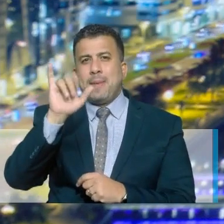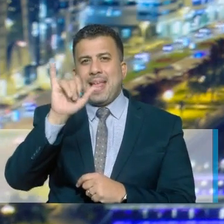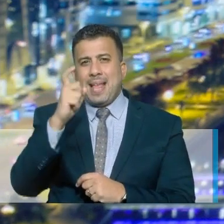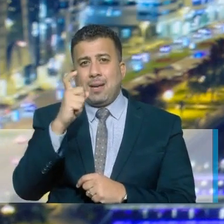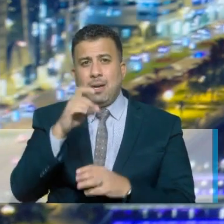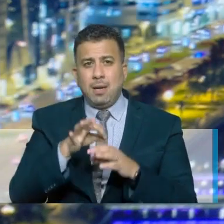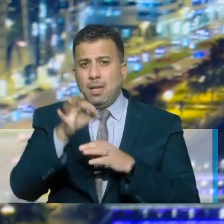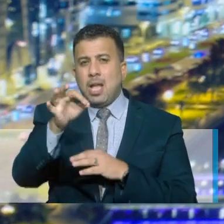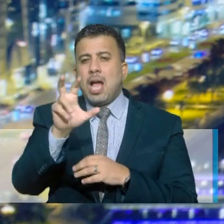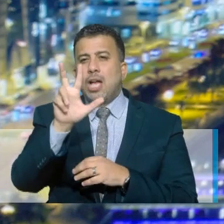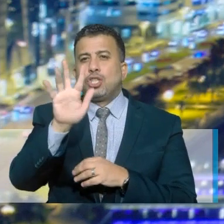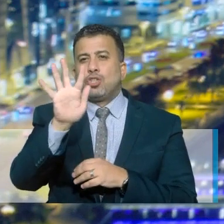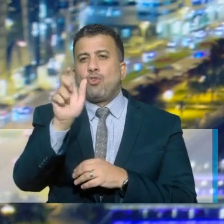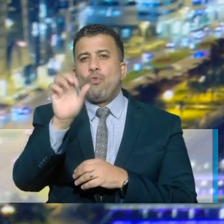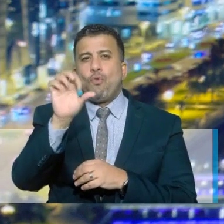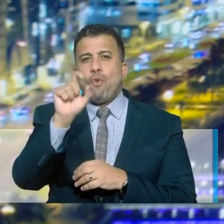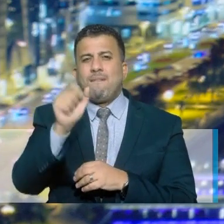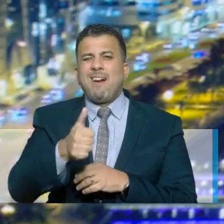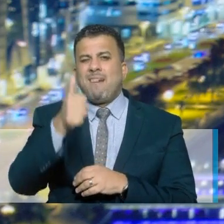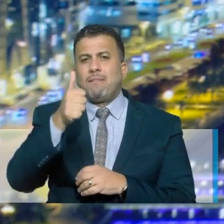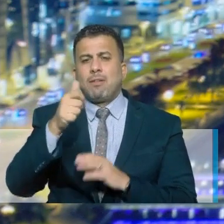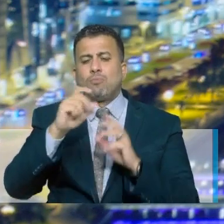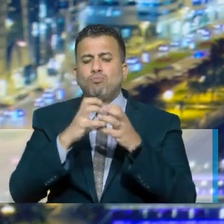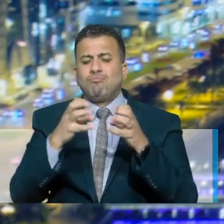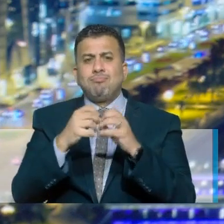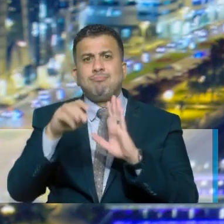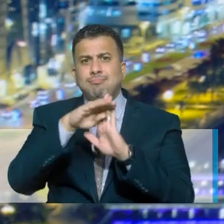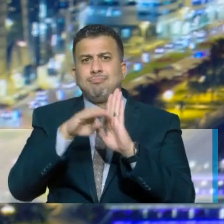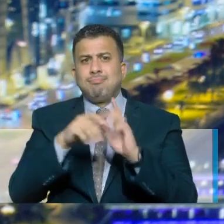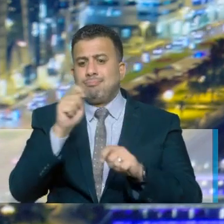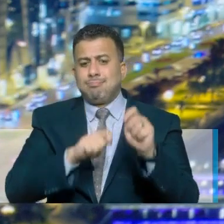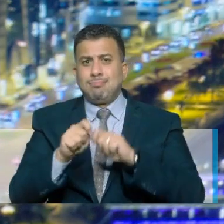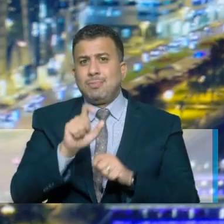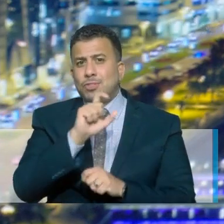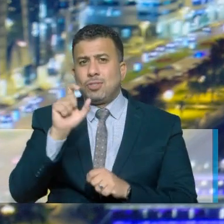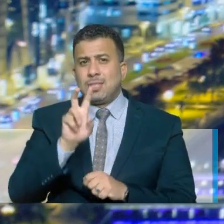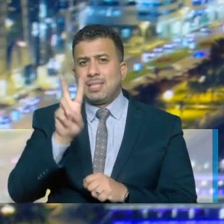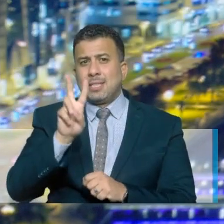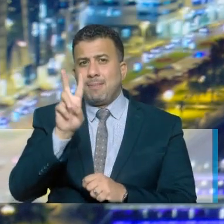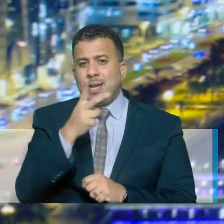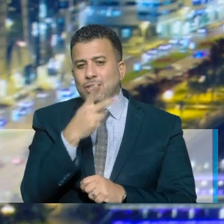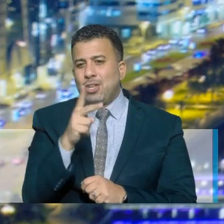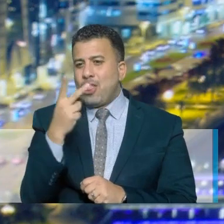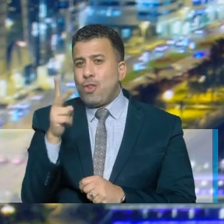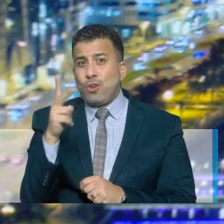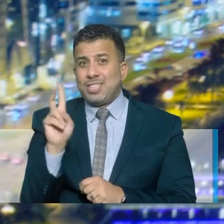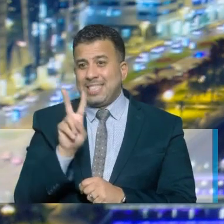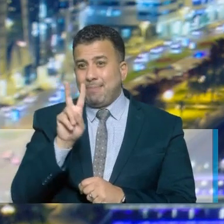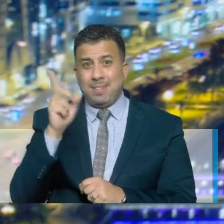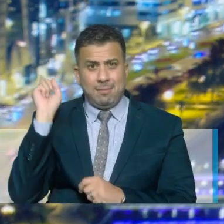الزبير الى ضاحيه الشنوف وفق افضل المواصفات والذي بدا تنفيذه منتصف شهر يوليو 2020